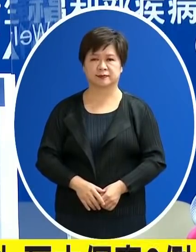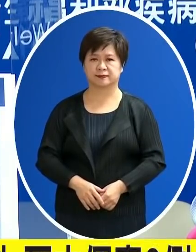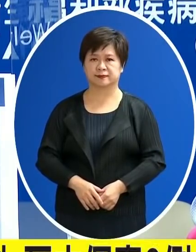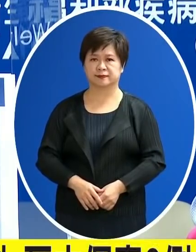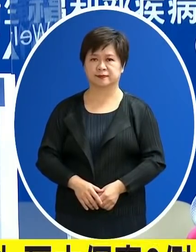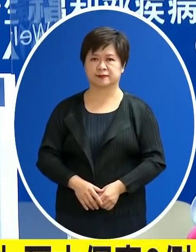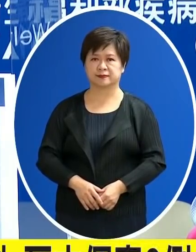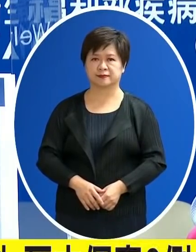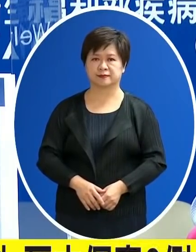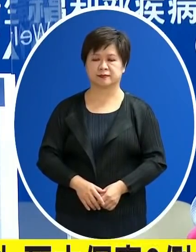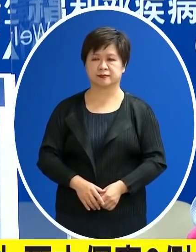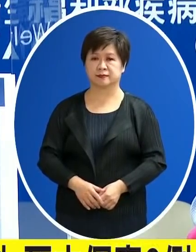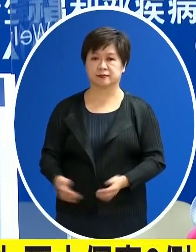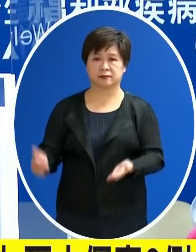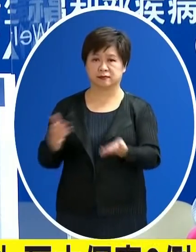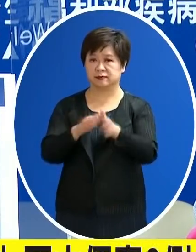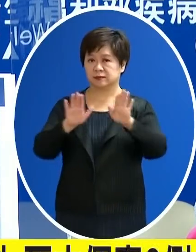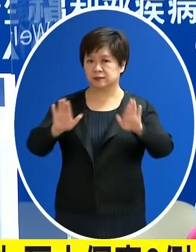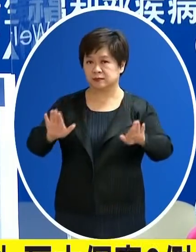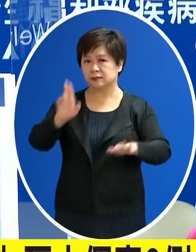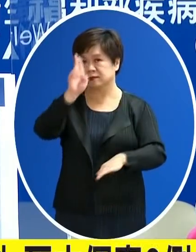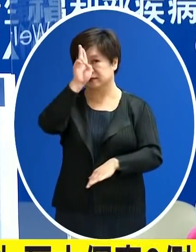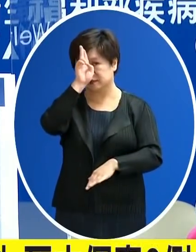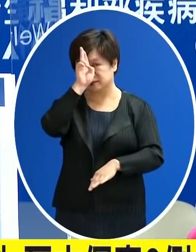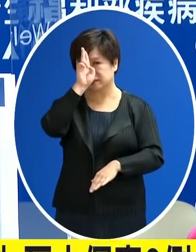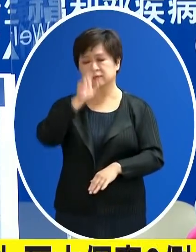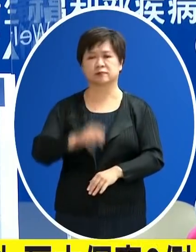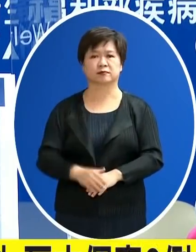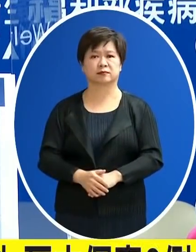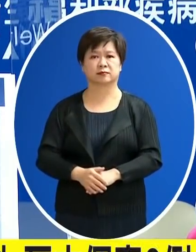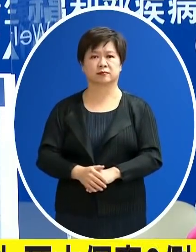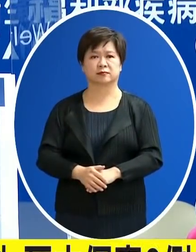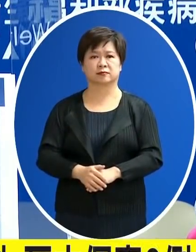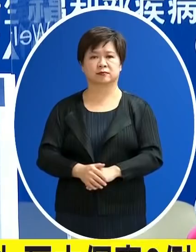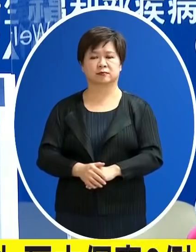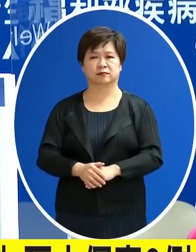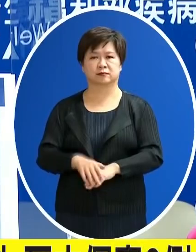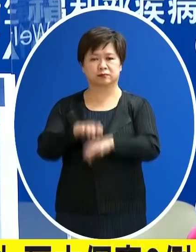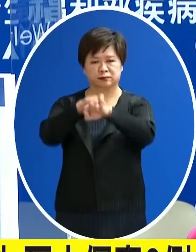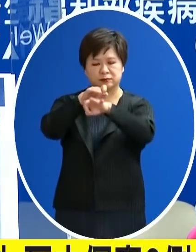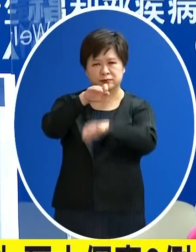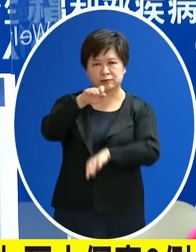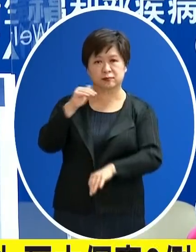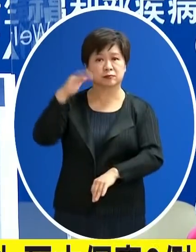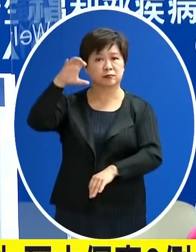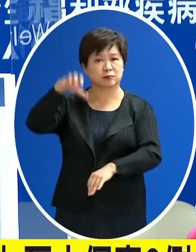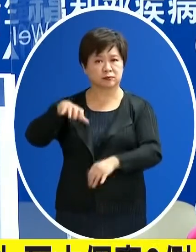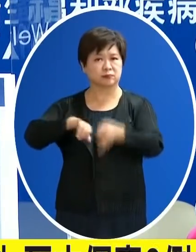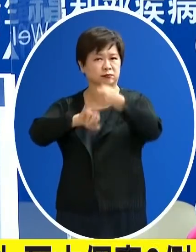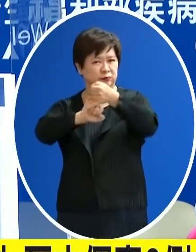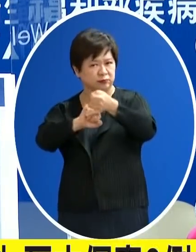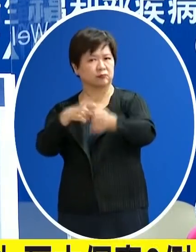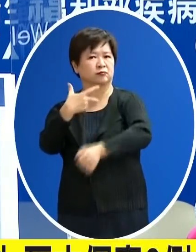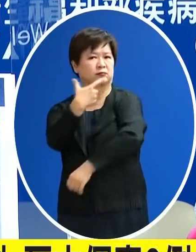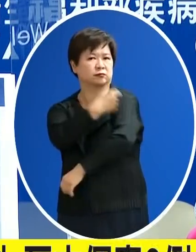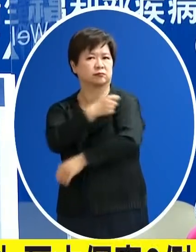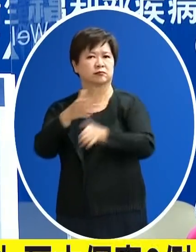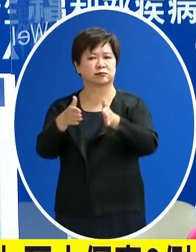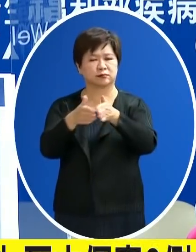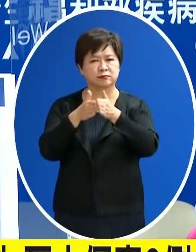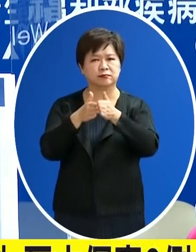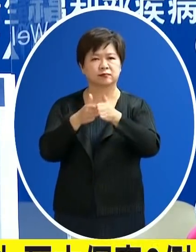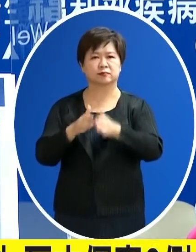那至于在到今天中午那个登记要打高端的哈，预约哈，预约要打高端